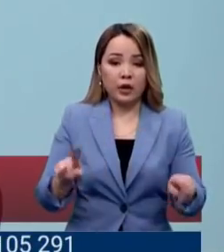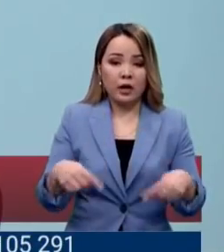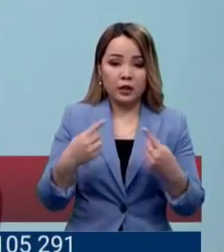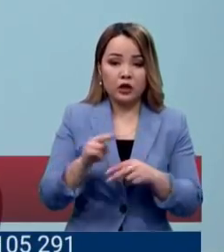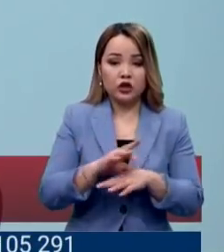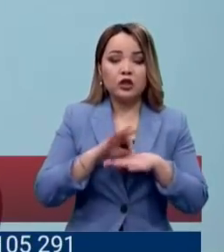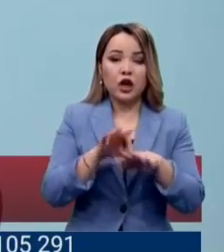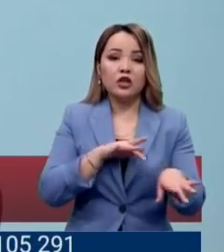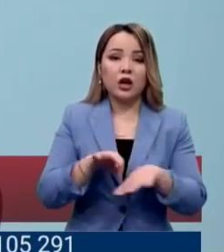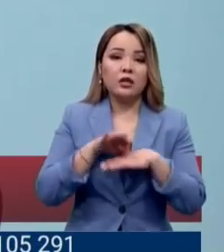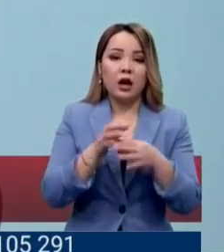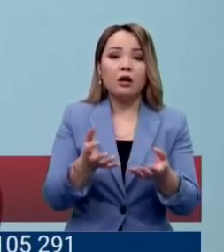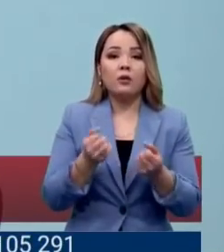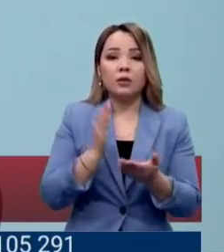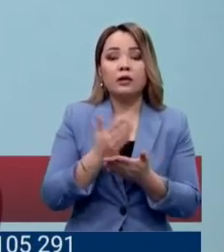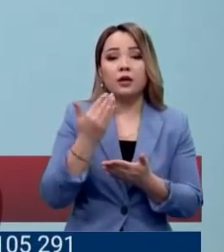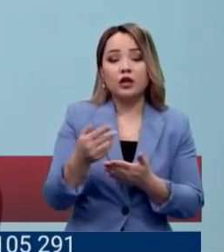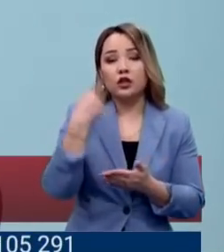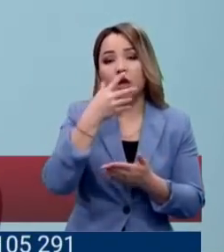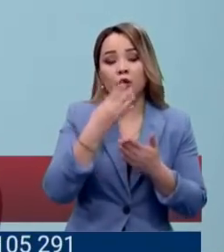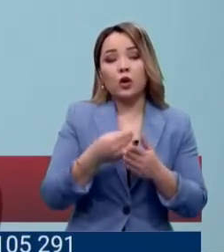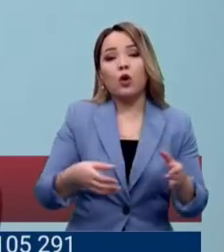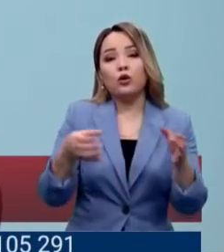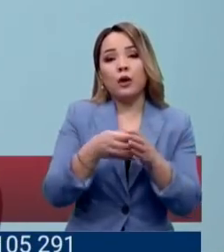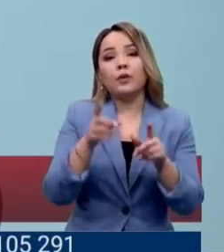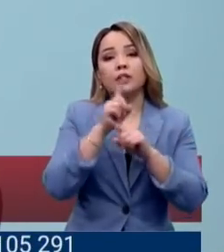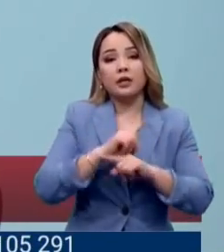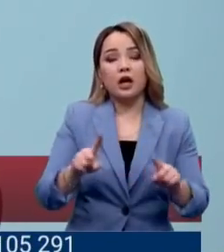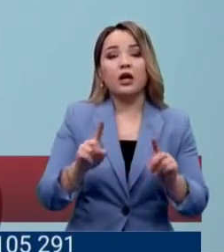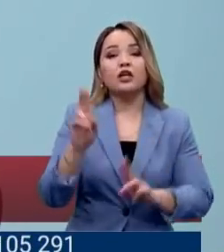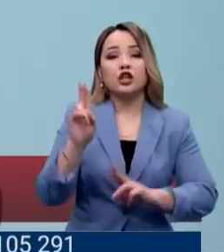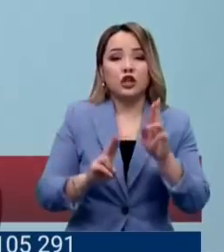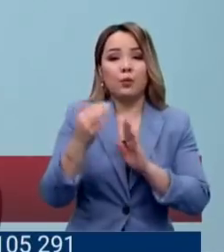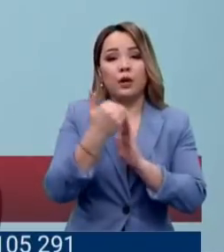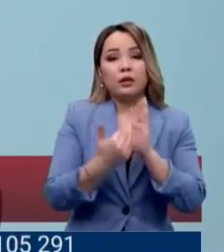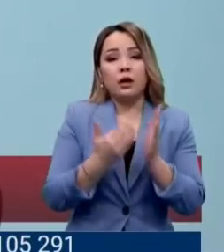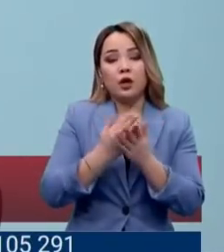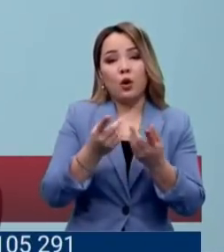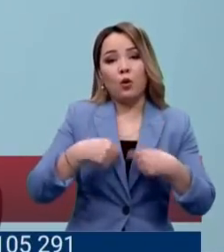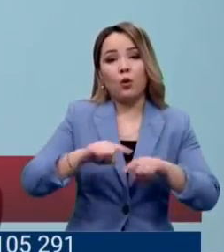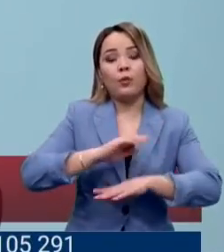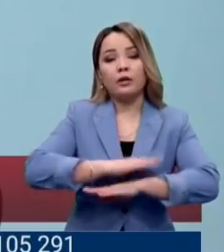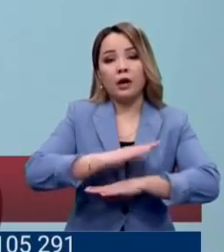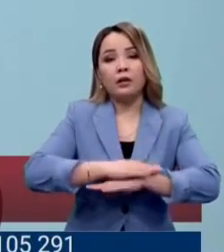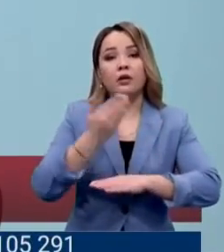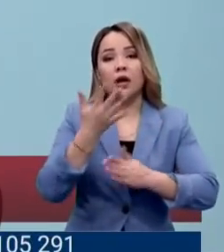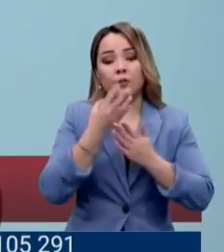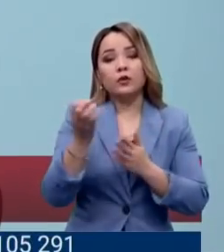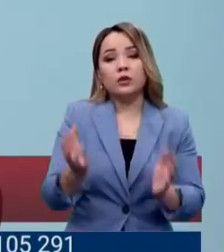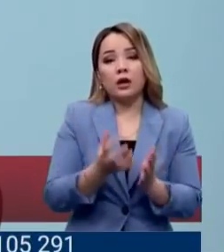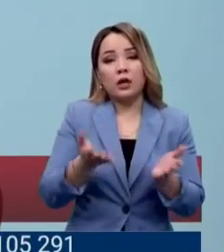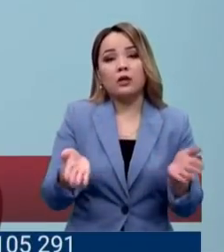бойынша шаралар қабылданды. Жеке құрам ерекше режим жағдайында қоғамдық тәртіпті сақтауды